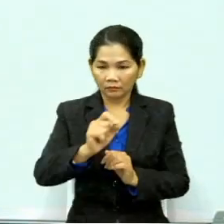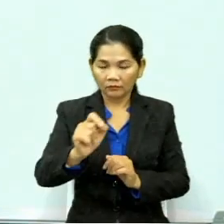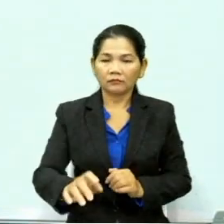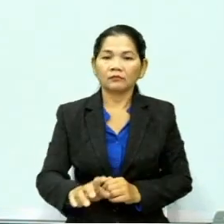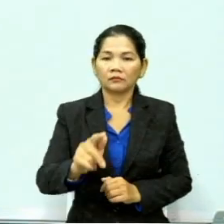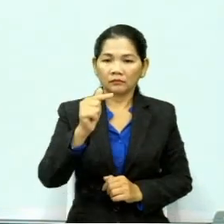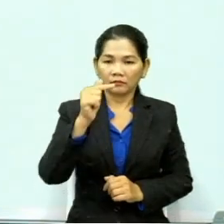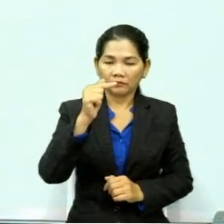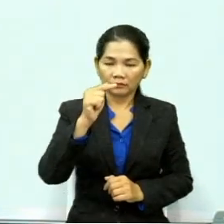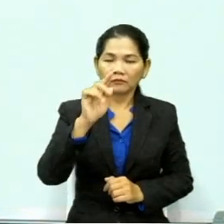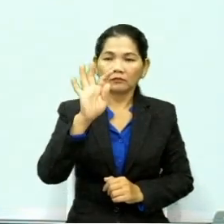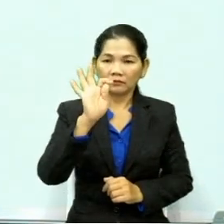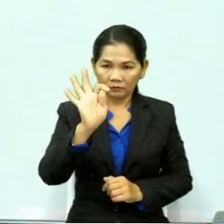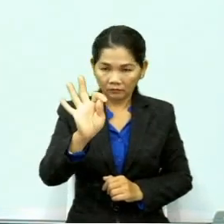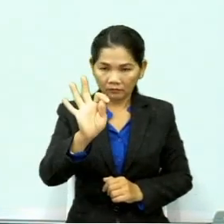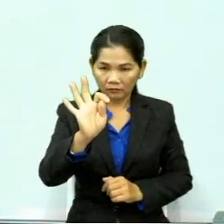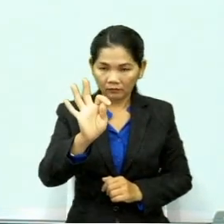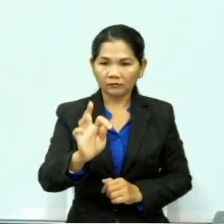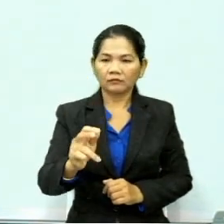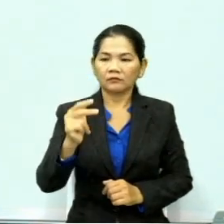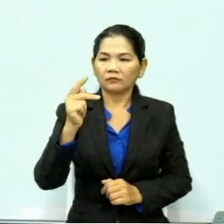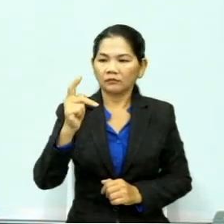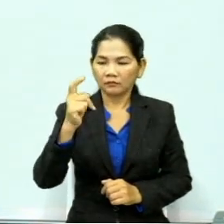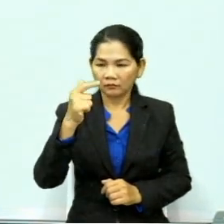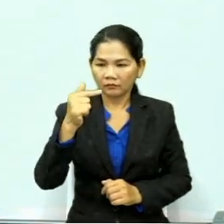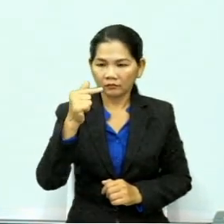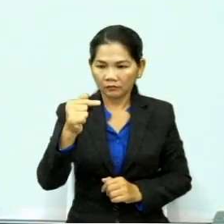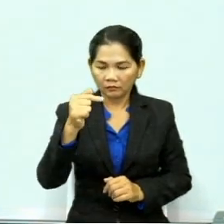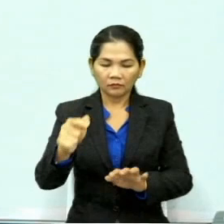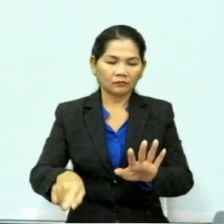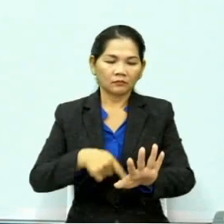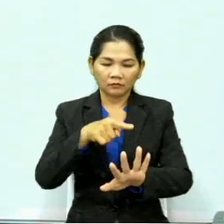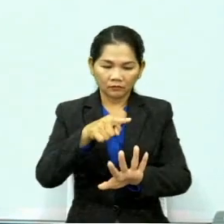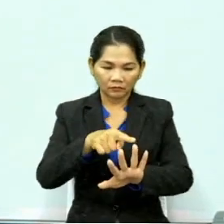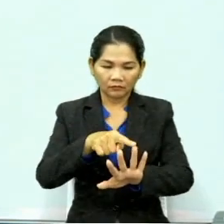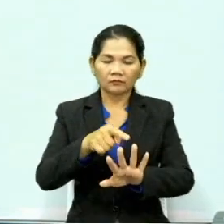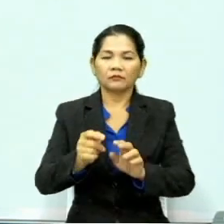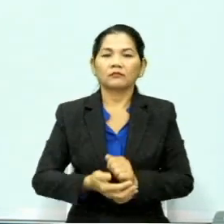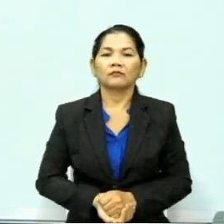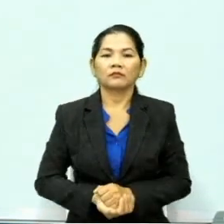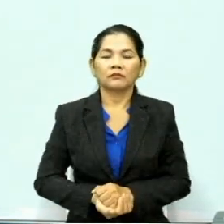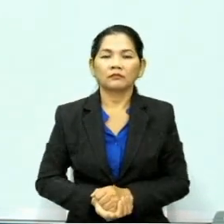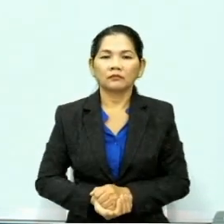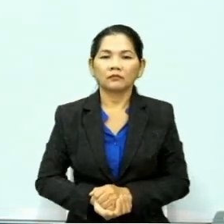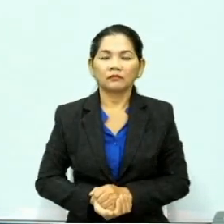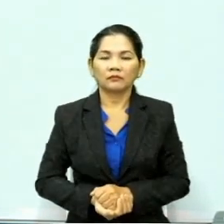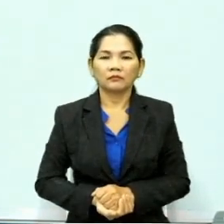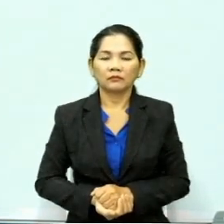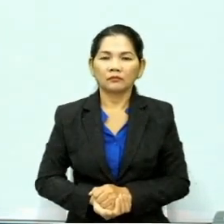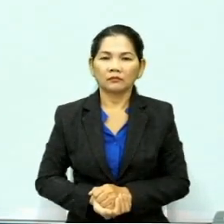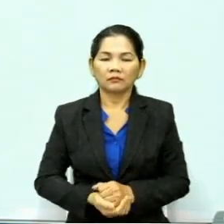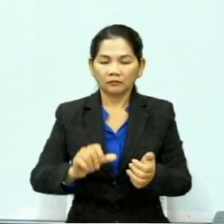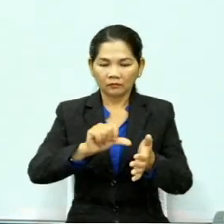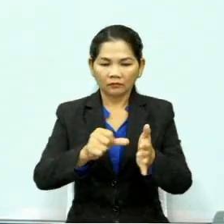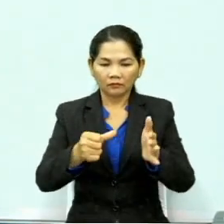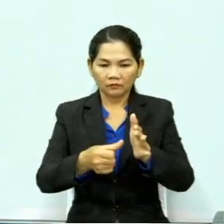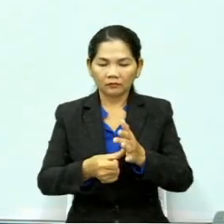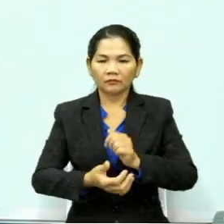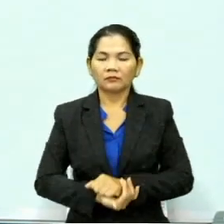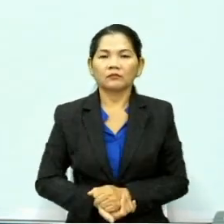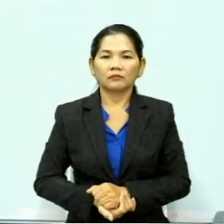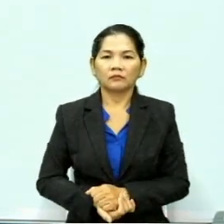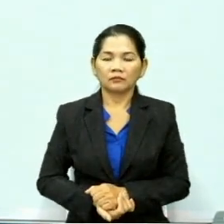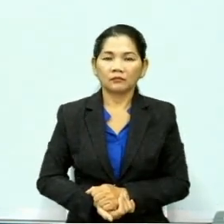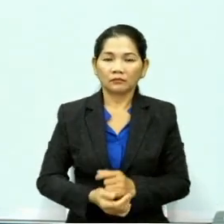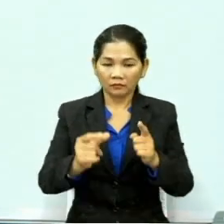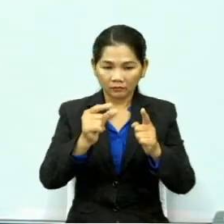vó chà đừng ngó bằng tọ này thằng nào pía chà đừng lấy được bó chà